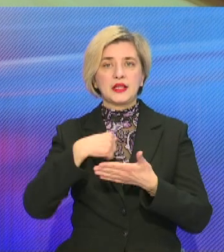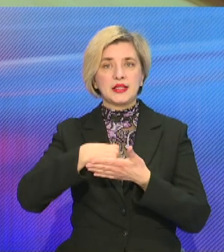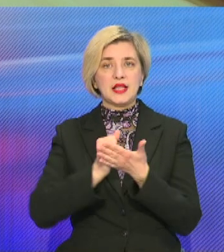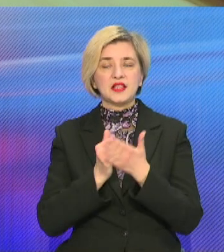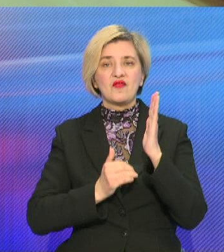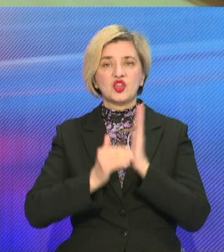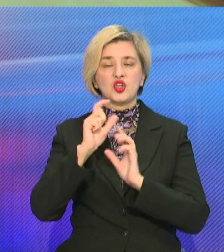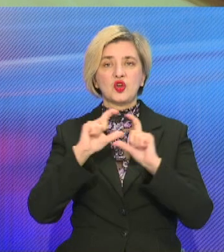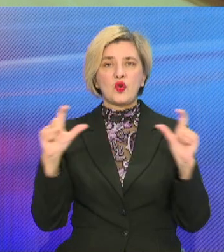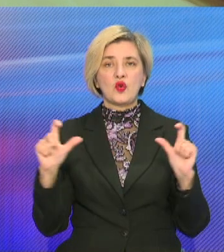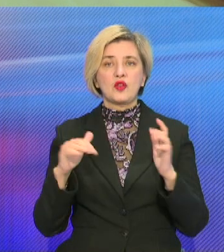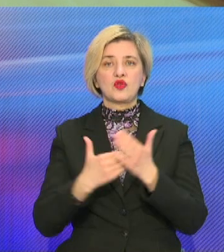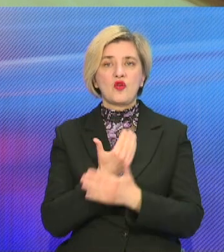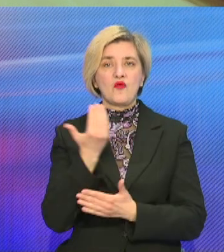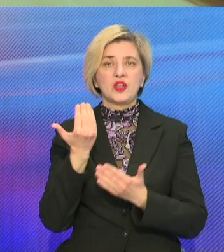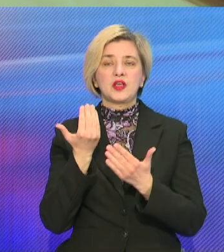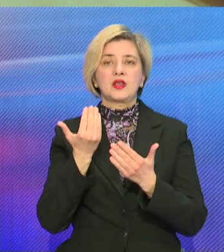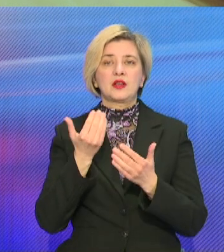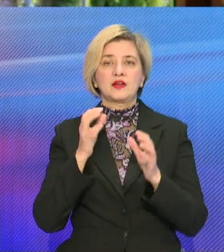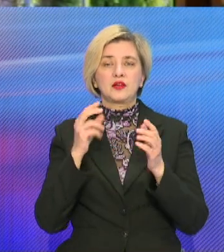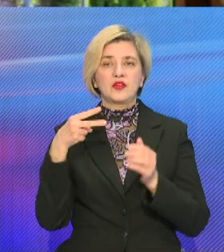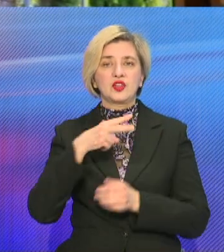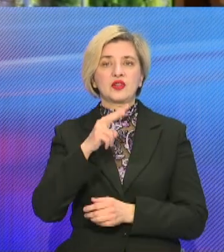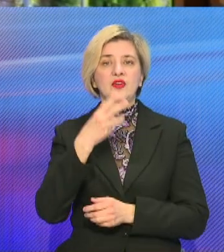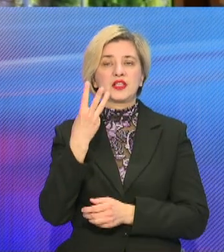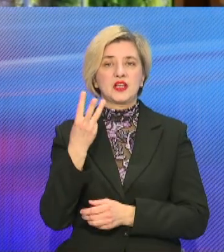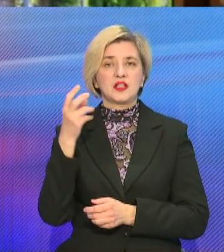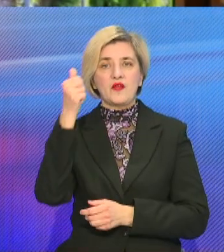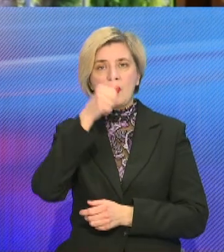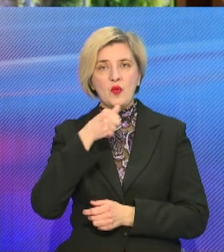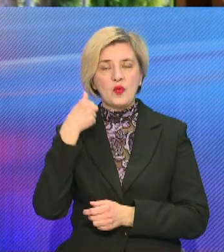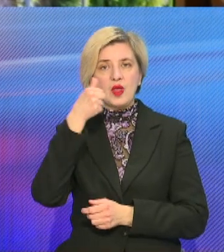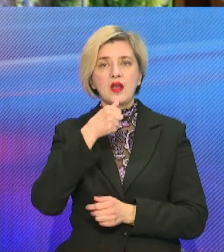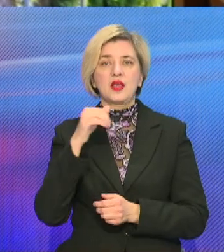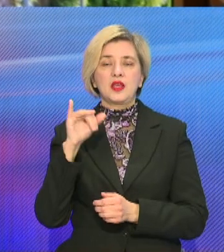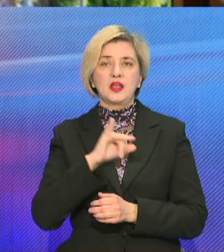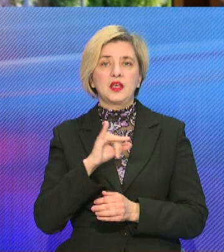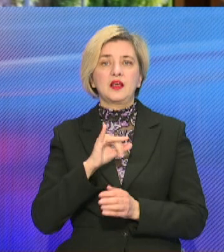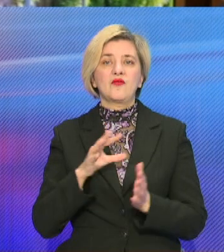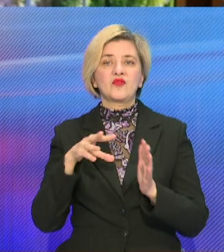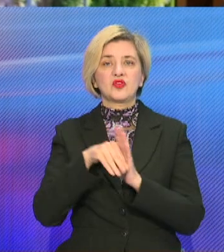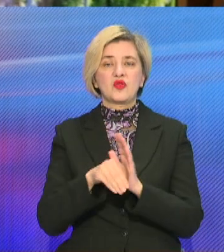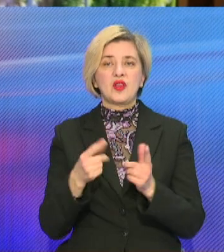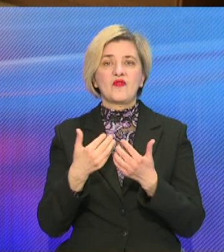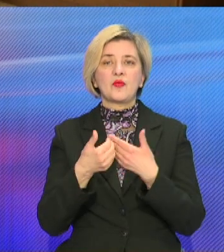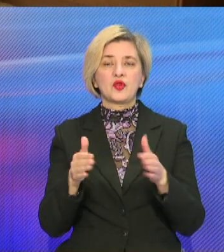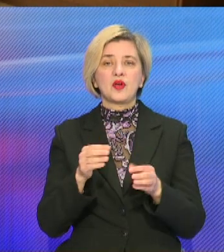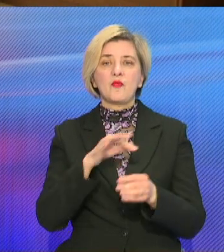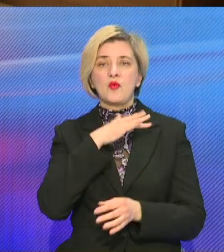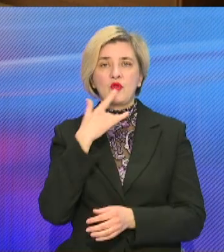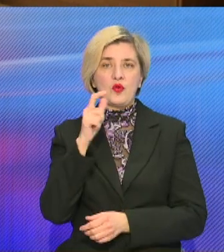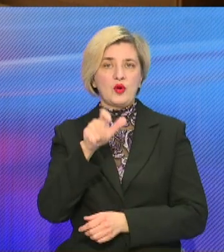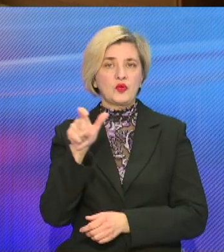года і метова підрихтовка спеціалістів. У склад асоціації випускників уваходять десятки видатних особ, які у різний